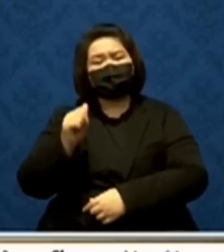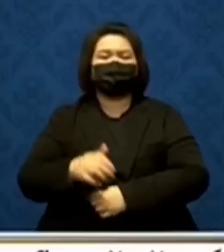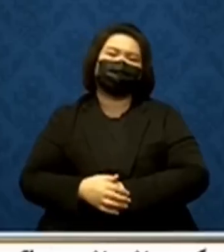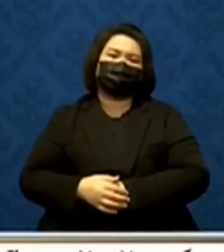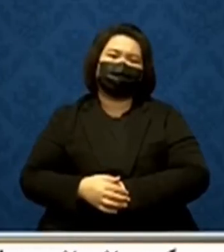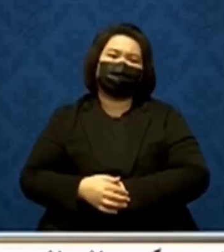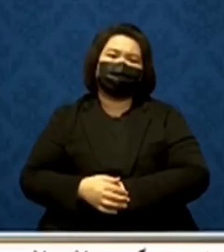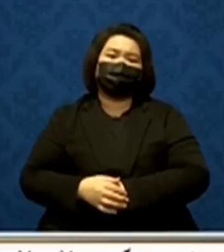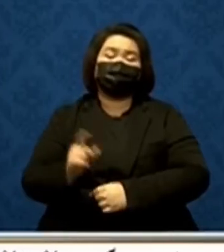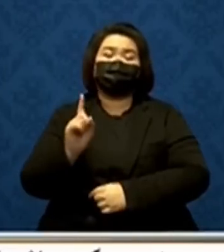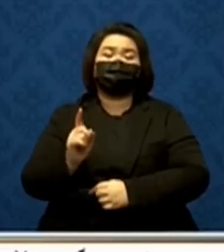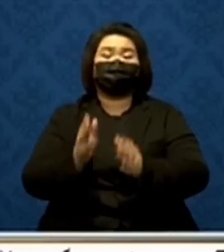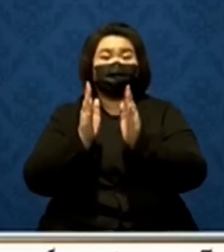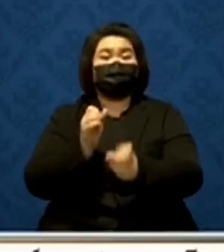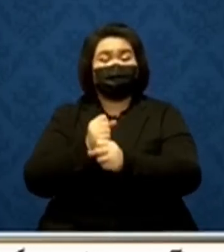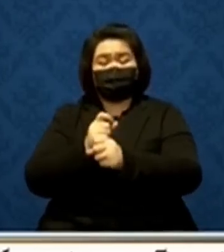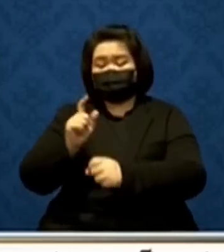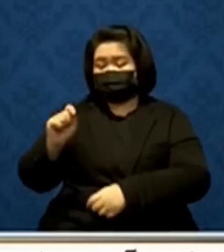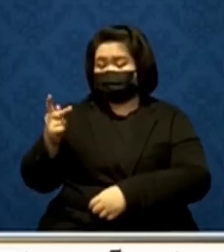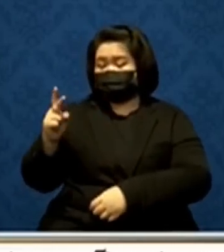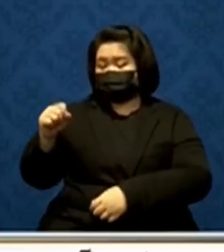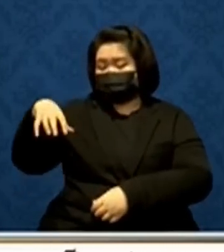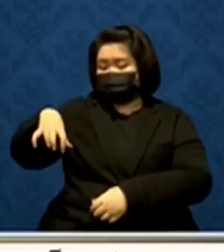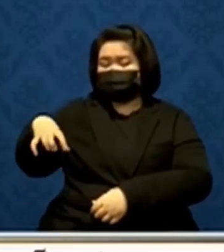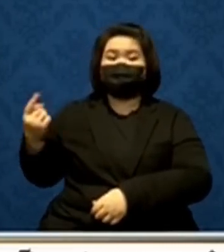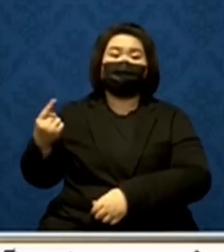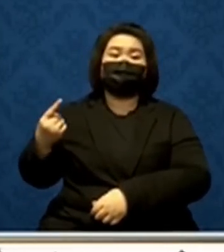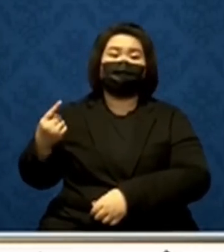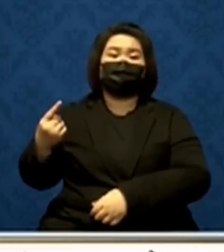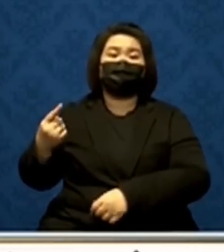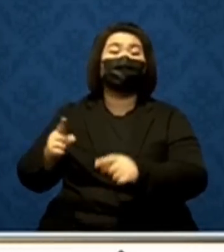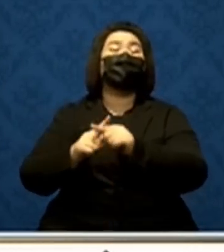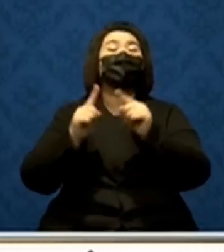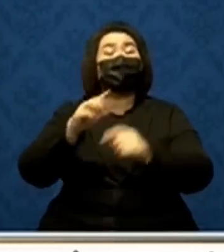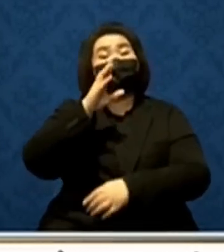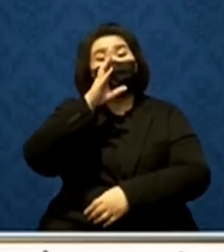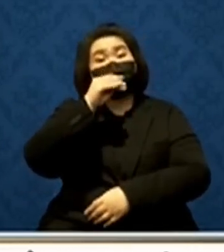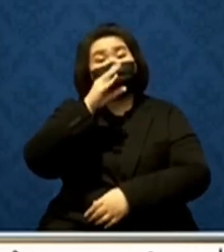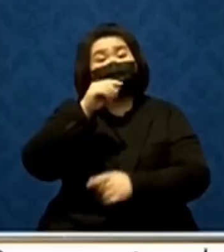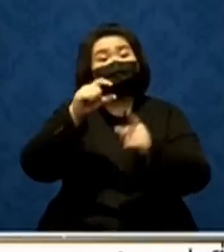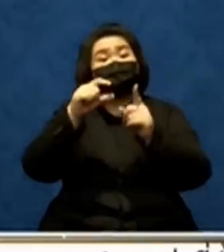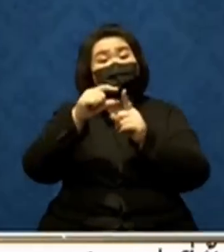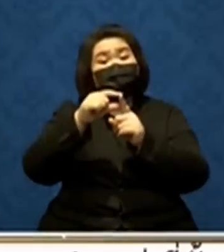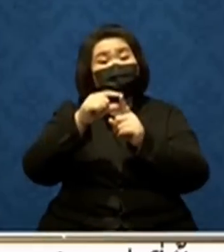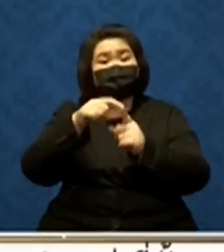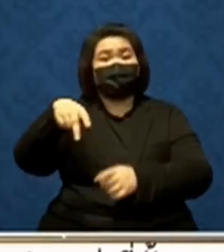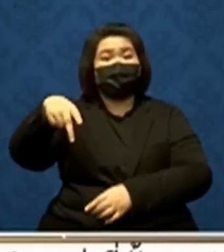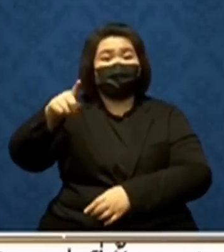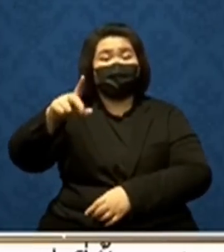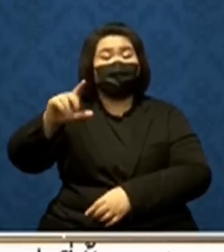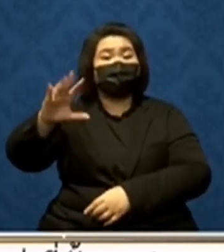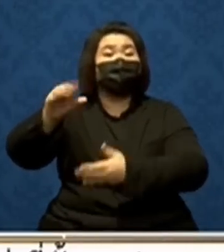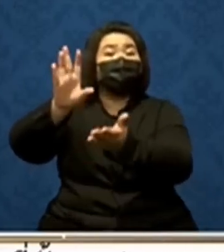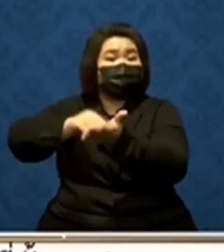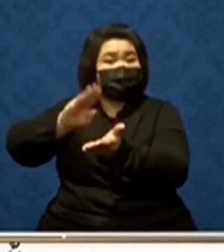ตอนแค่เจ้าหน้าที่องค์การคลังสินค้าแต่ผมไม่ได้พูดนะครับว่าการที่ปปชได้บันทึกข้อ